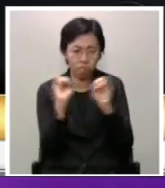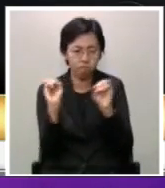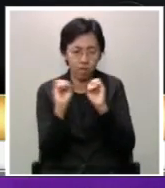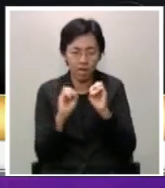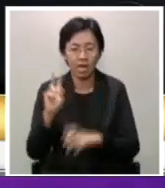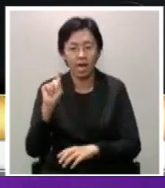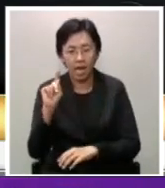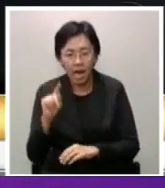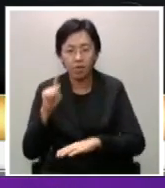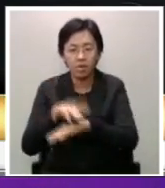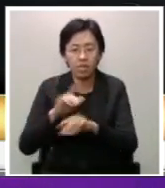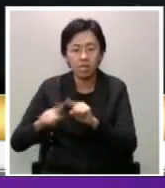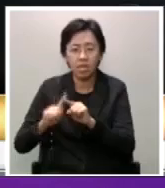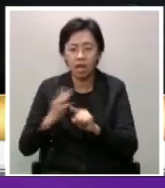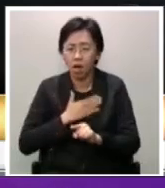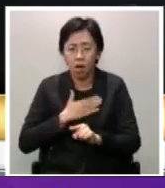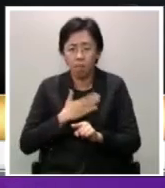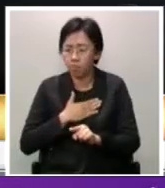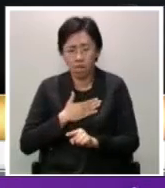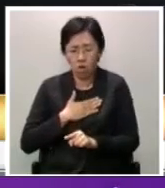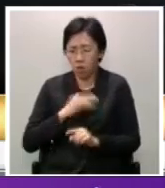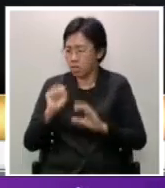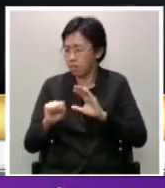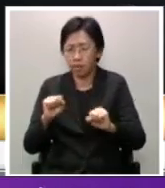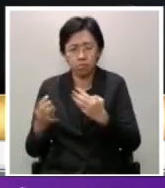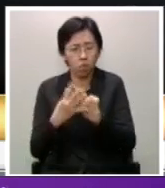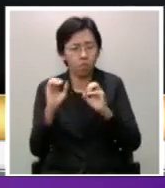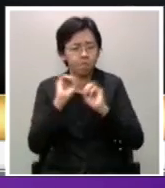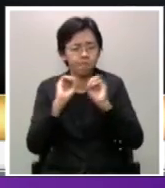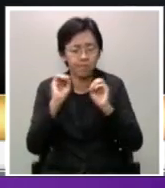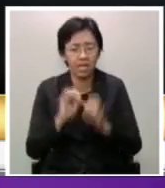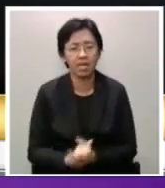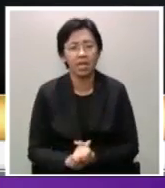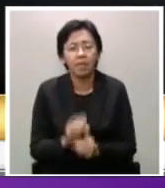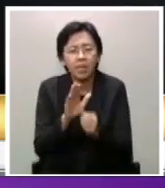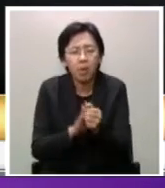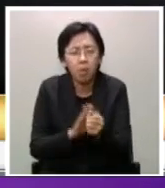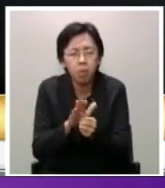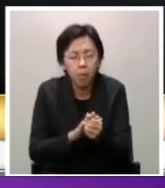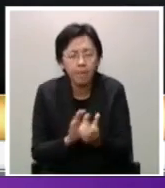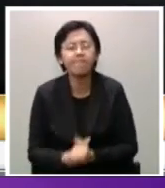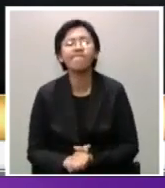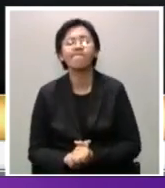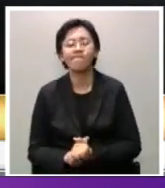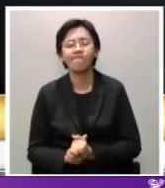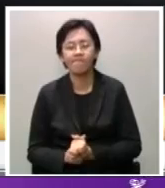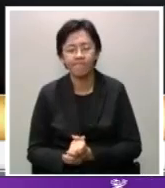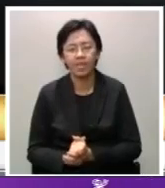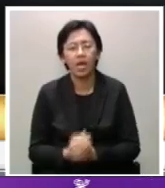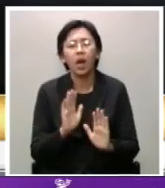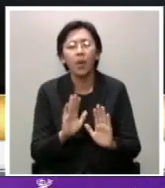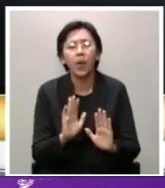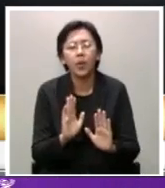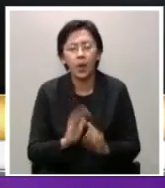สื่อโซเชียลต่างๆผมก็ไม่เคยไปลงโทษใครจับใครติดคุกนะมีแต่เมตตามีแต่ให้เขาเบาๆล